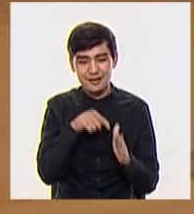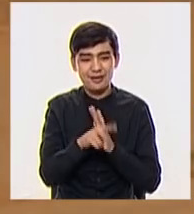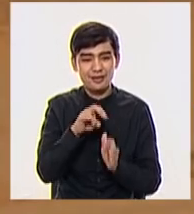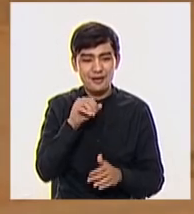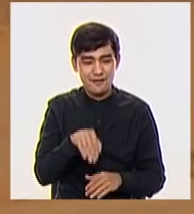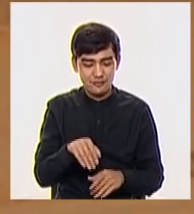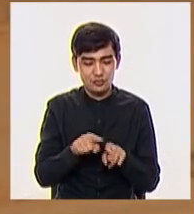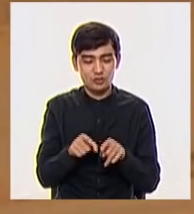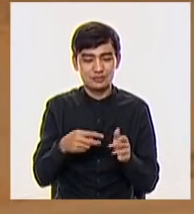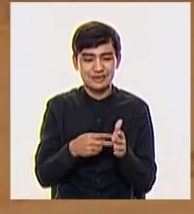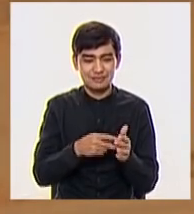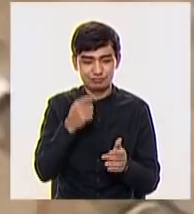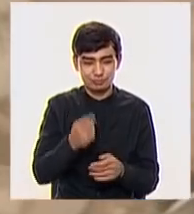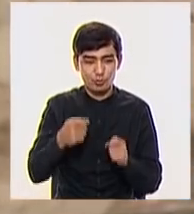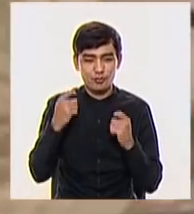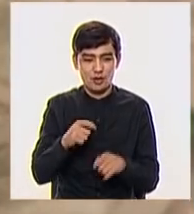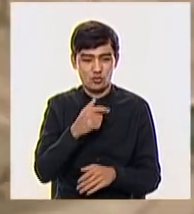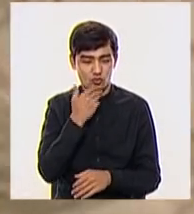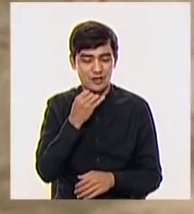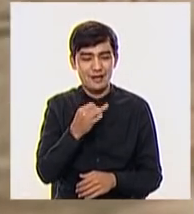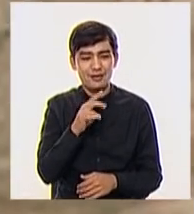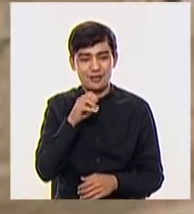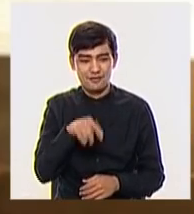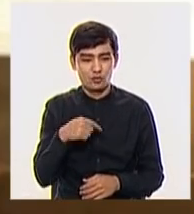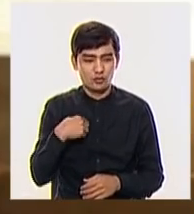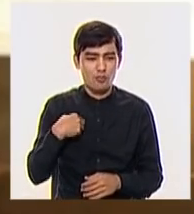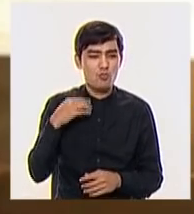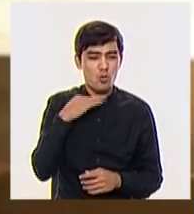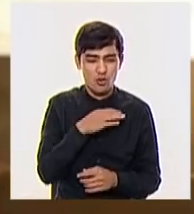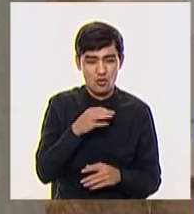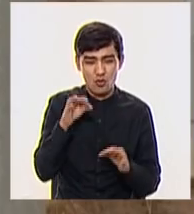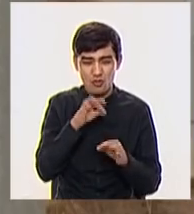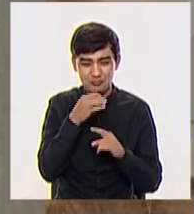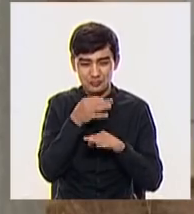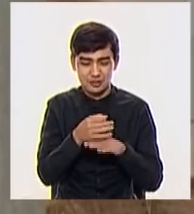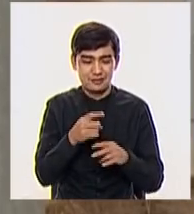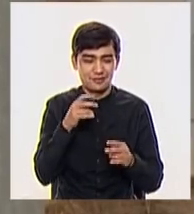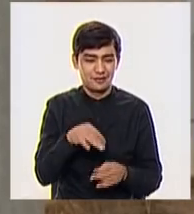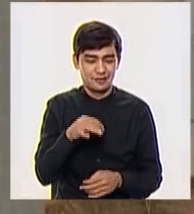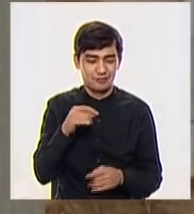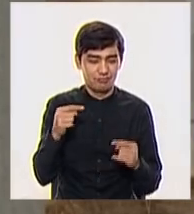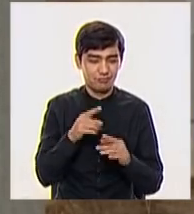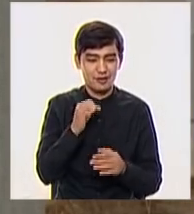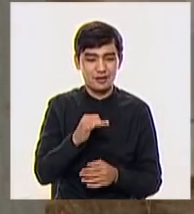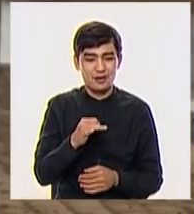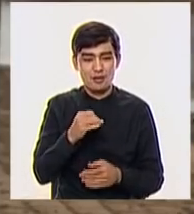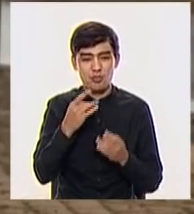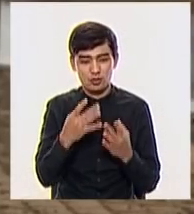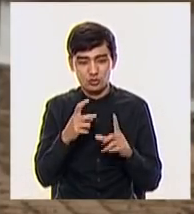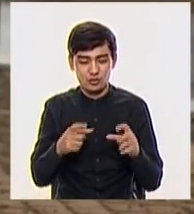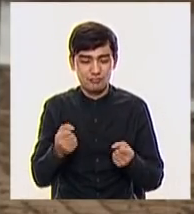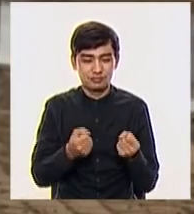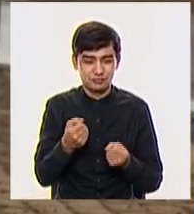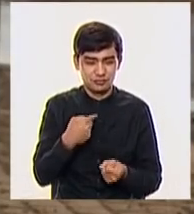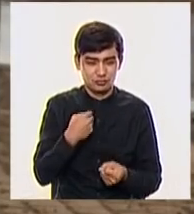мұнайды арзан бағаға сатпайды. Сондықтан мұнайымыз көп деп айтуға негіз жоқ дейді. Ал қарапайым көлік жүргізушілердің көбі